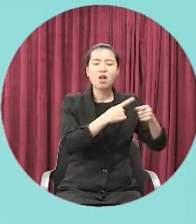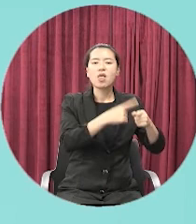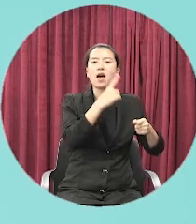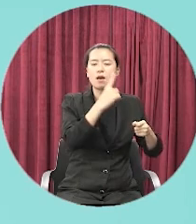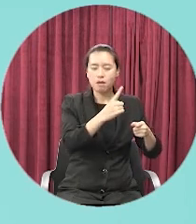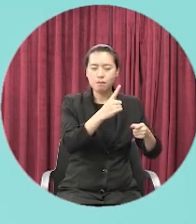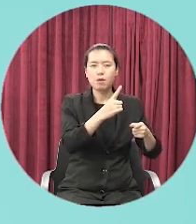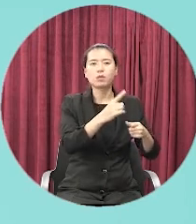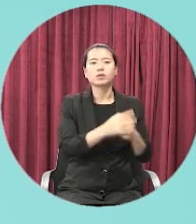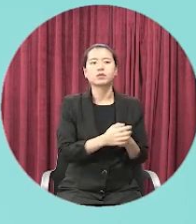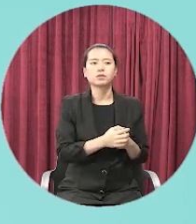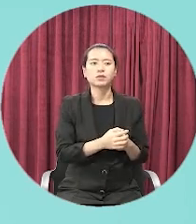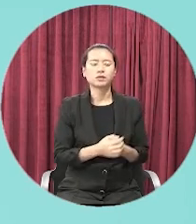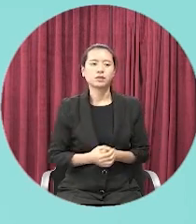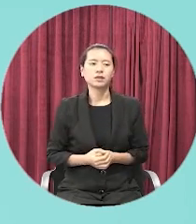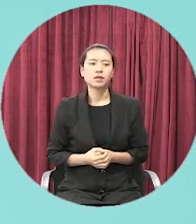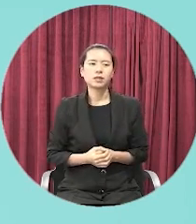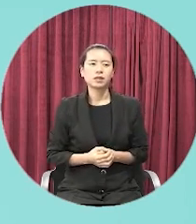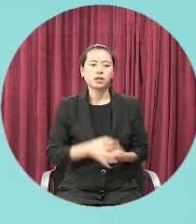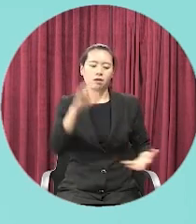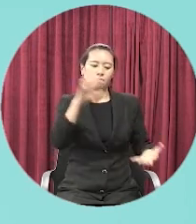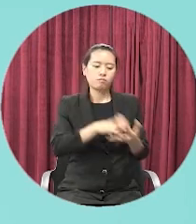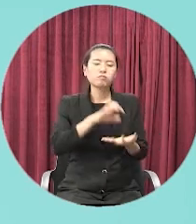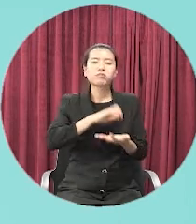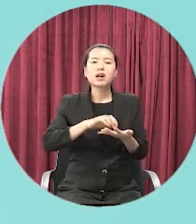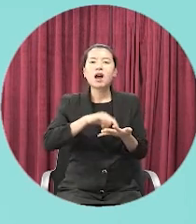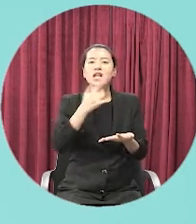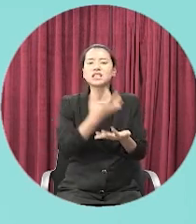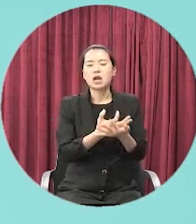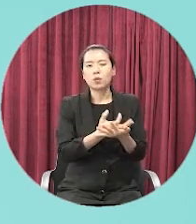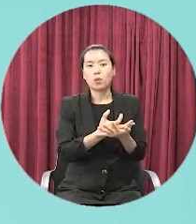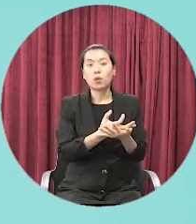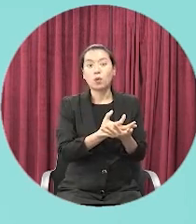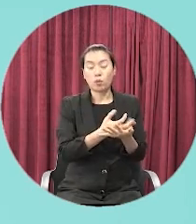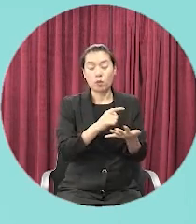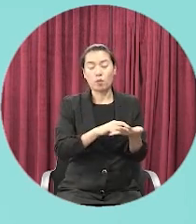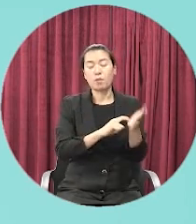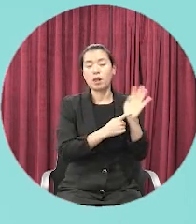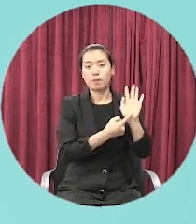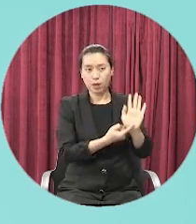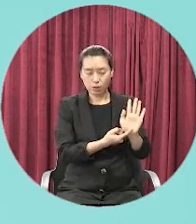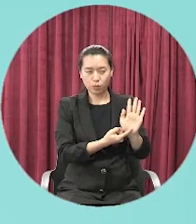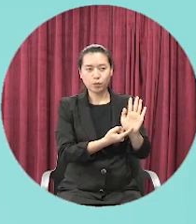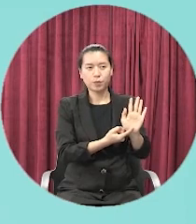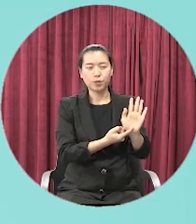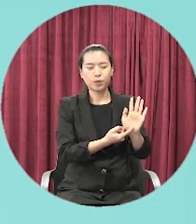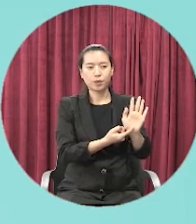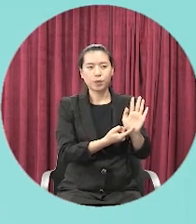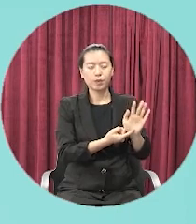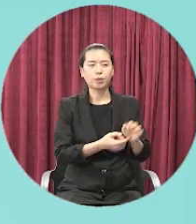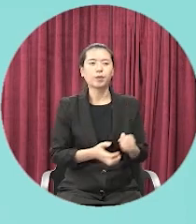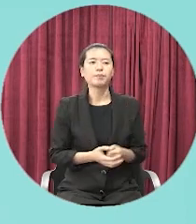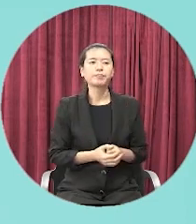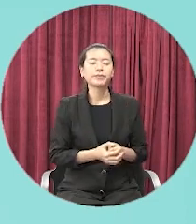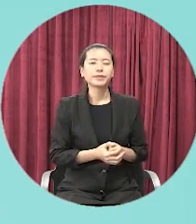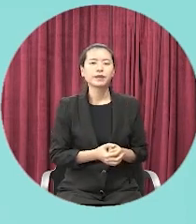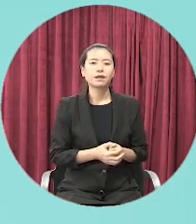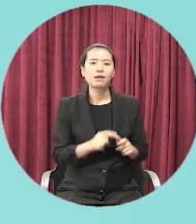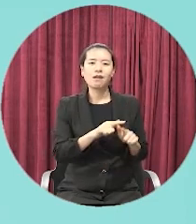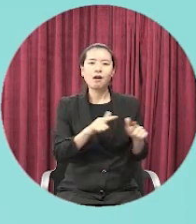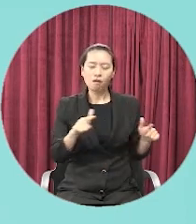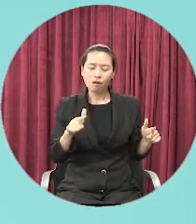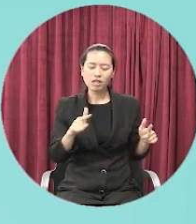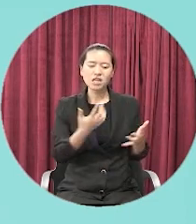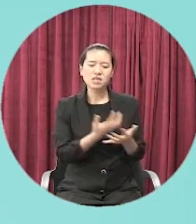환자에 대한 그런 통계적인 자료를 내고 뭐 at 올로 지나 뭐에 피조물로 즐 포함 모든 그런 자료들이